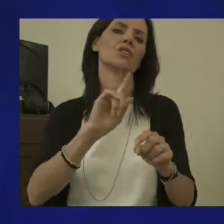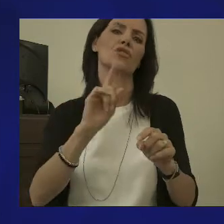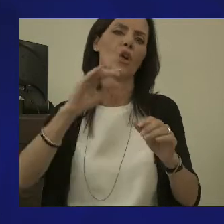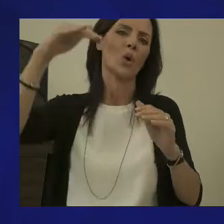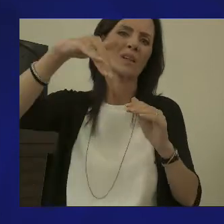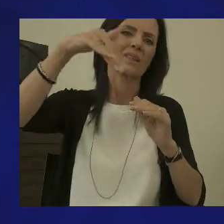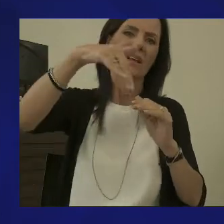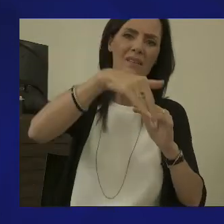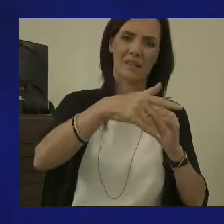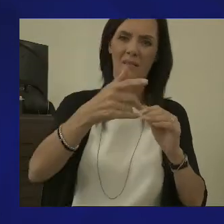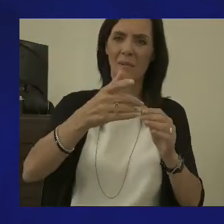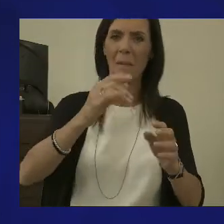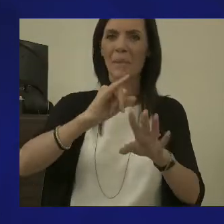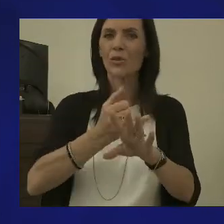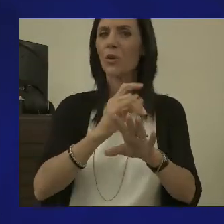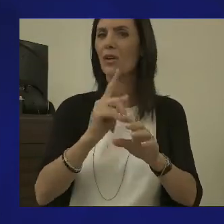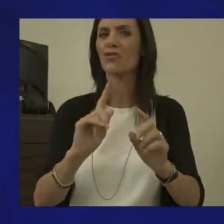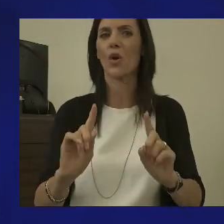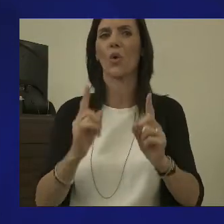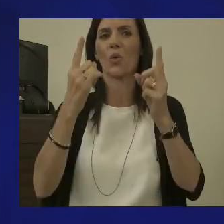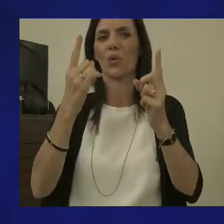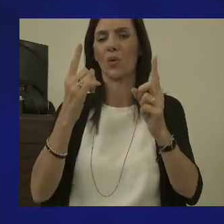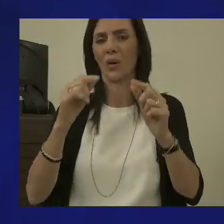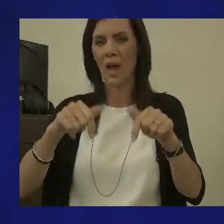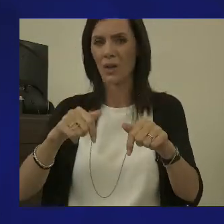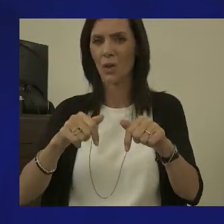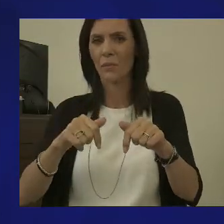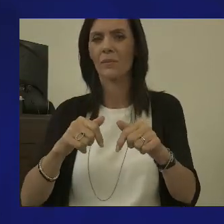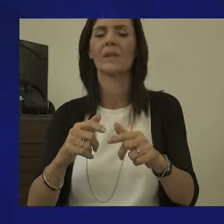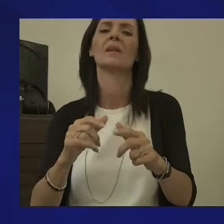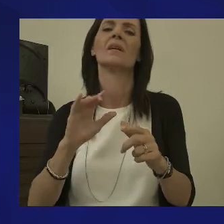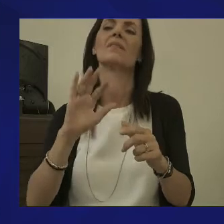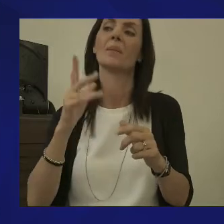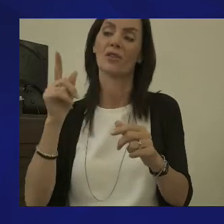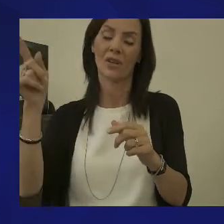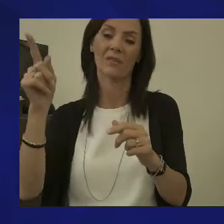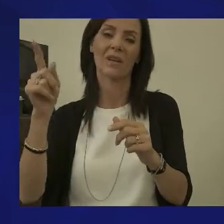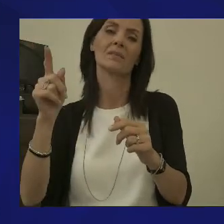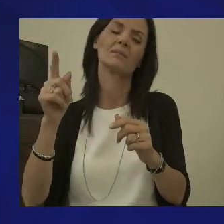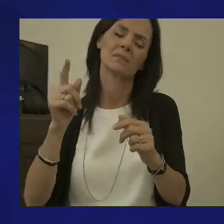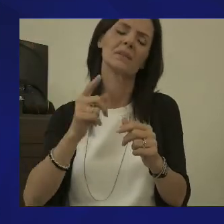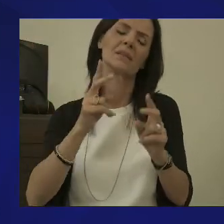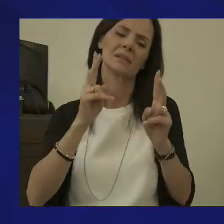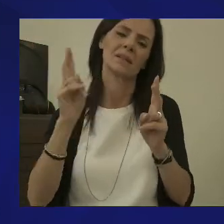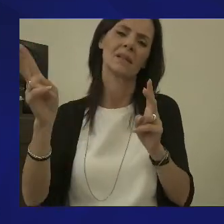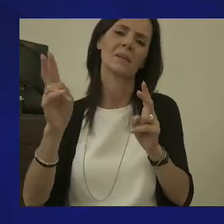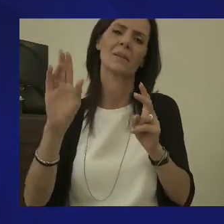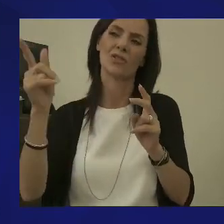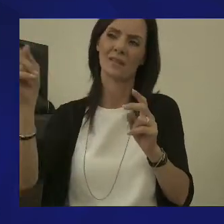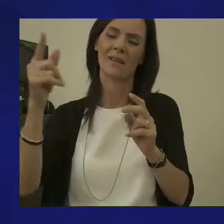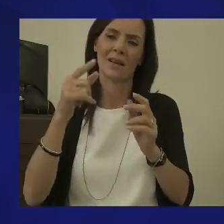יידרדר בטון מחוץ למפעל. כל מה שלא קורה היום ומייצר את המצב הזה שציינת, אמור להשתפר במסגרת הבקשה